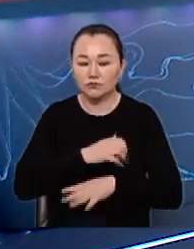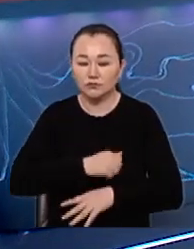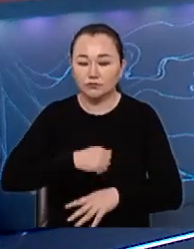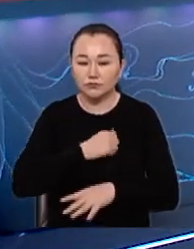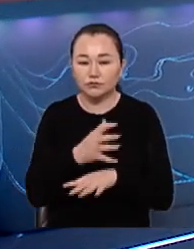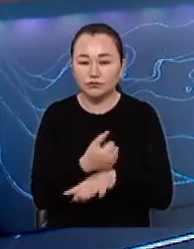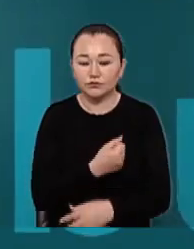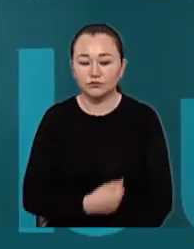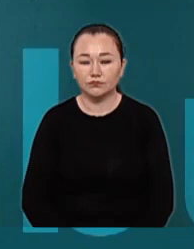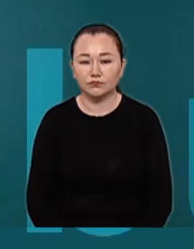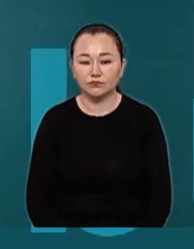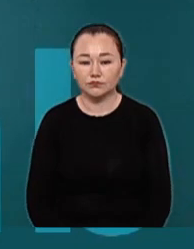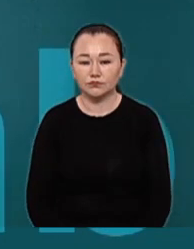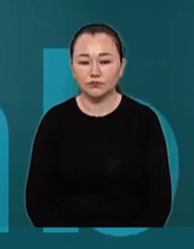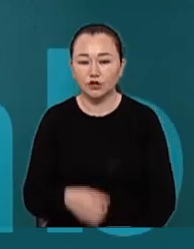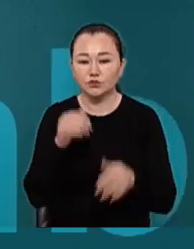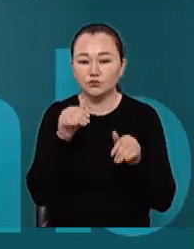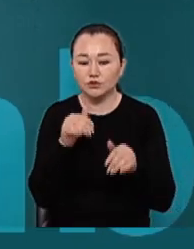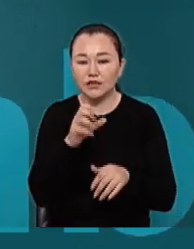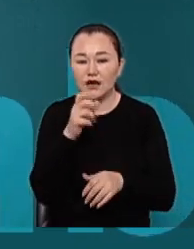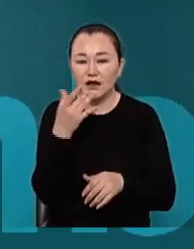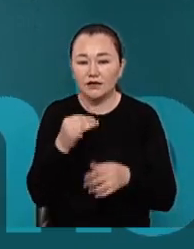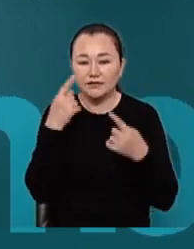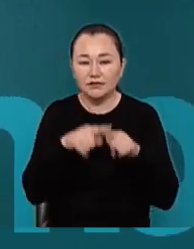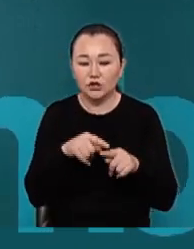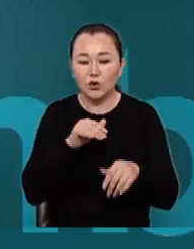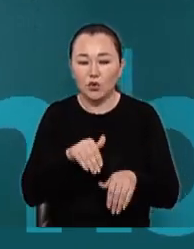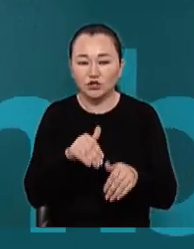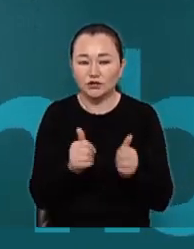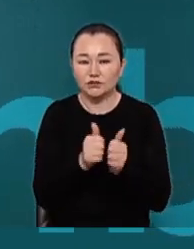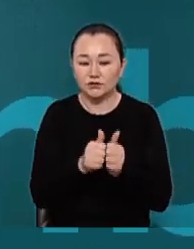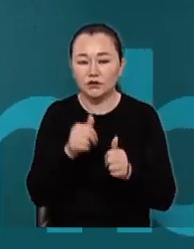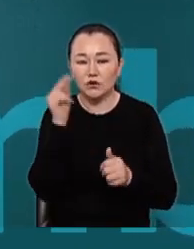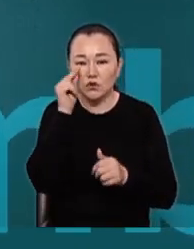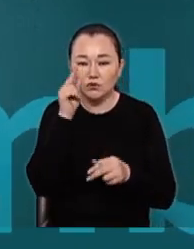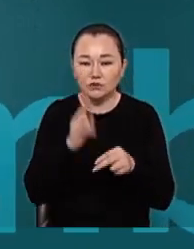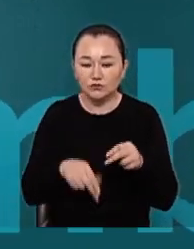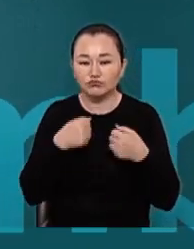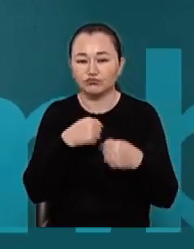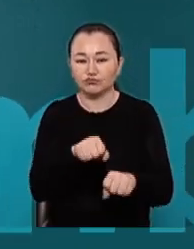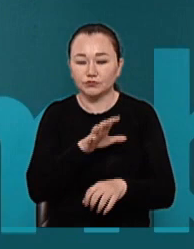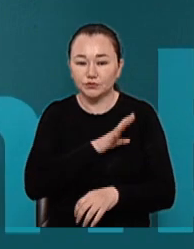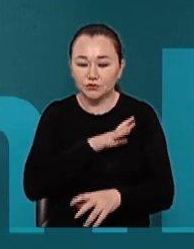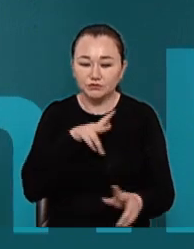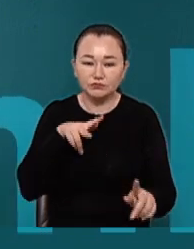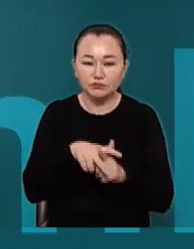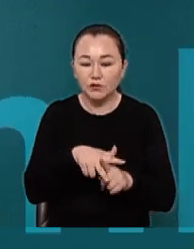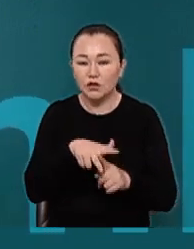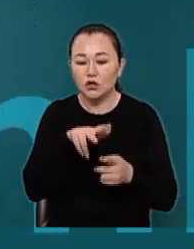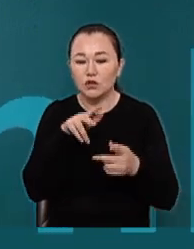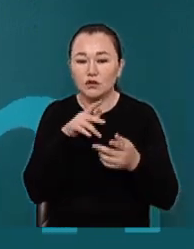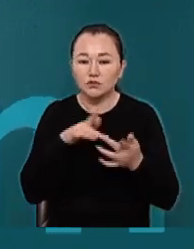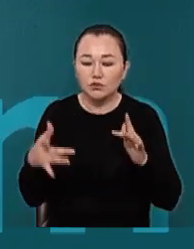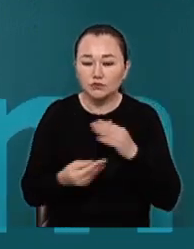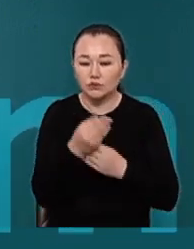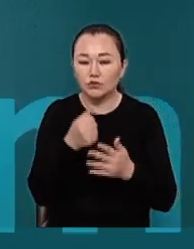туғызды. Студент аграрлы техникалық колледжі маңында сабақтан соң соққыға жығылған. Әлеуметтік желіге тараған жазманы